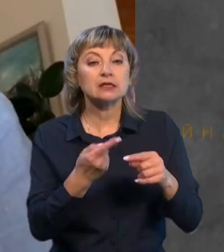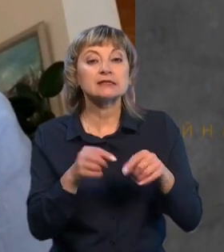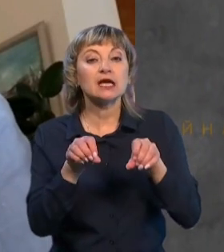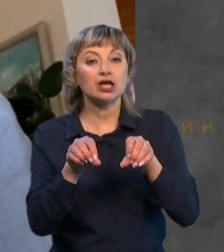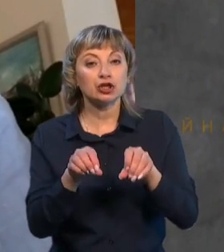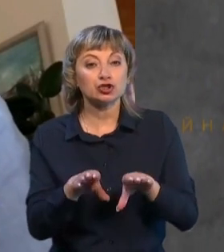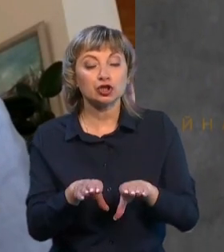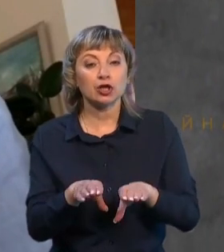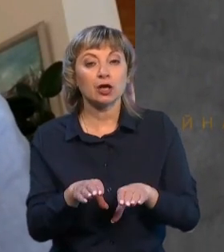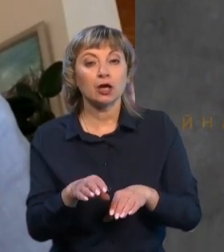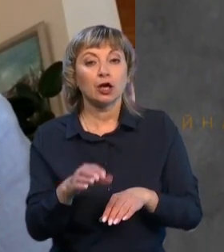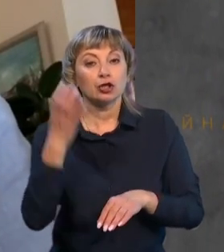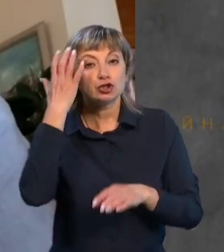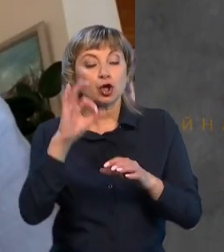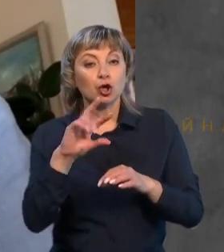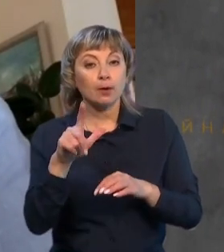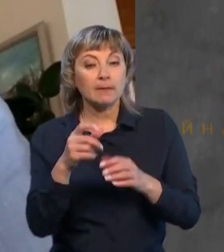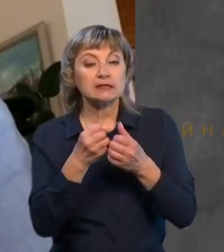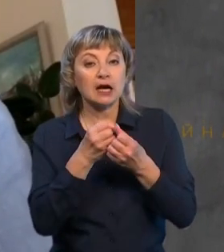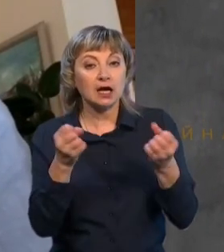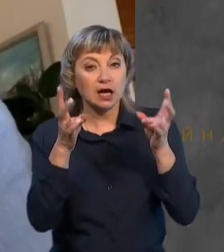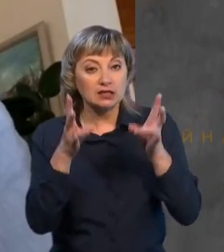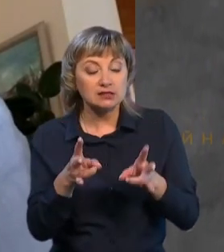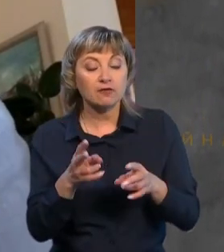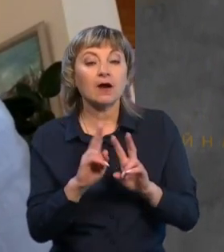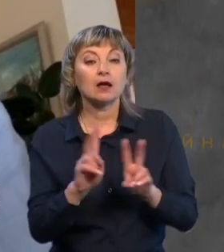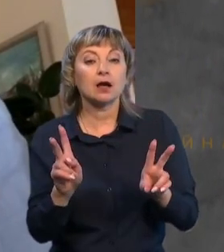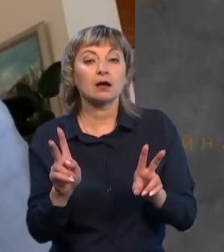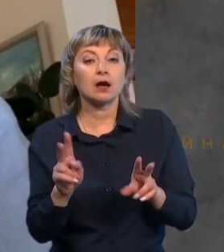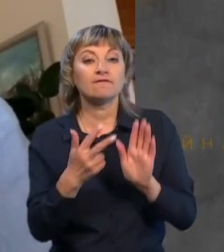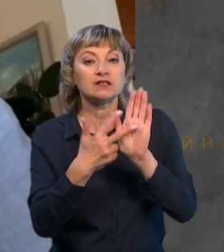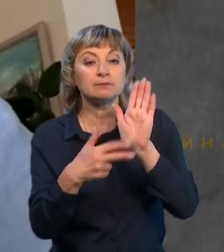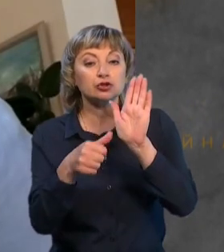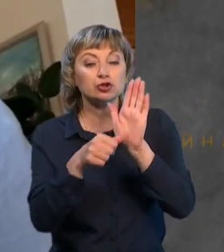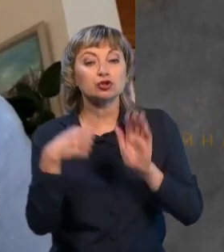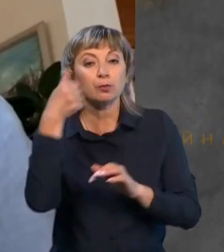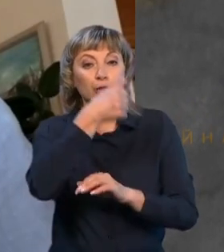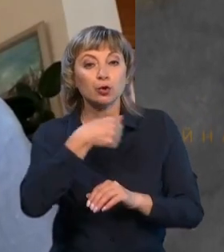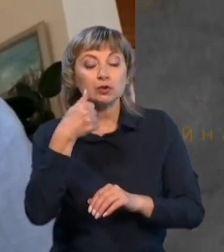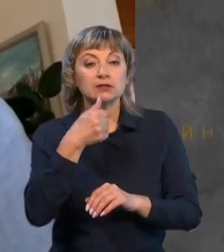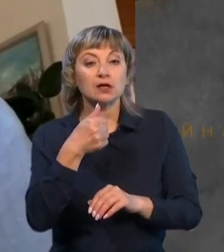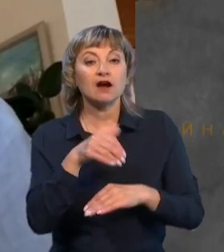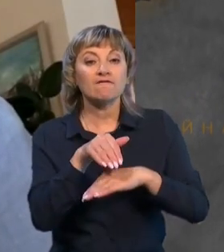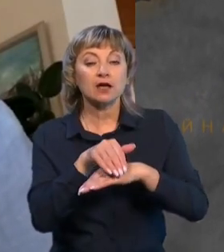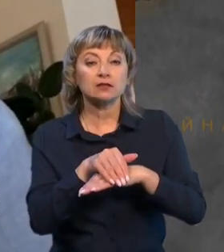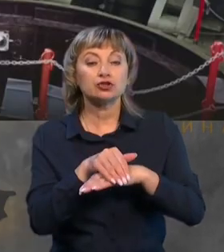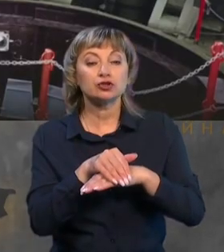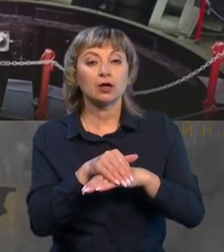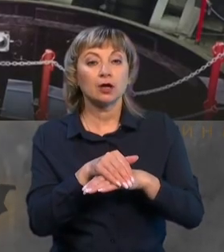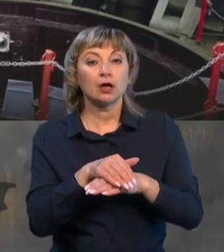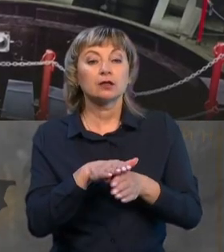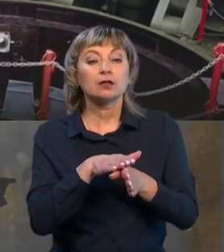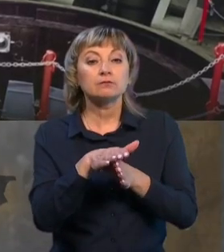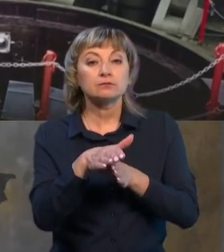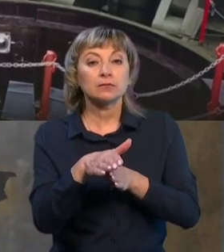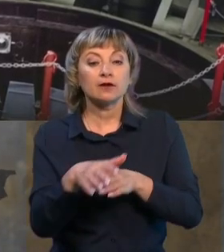і Чорнобильська катастрофа яка 86-му році фактично накрила всією